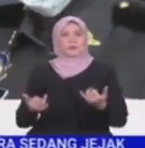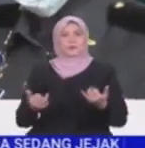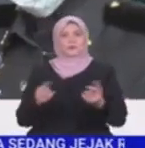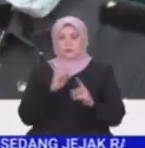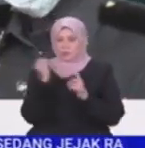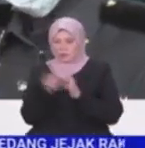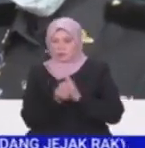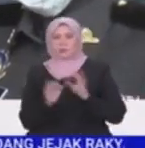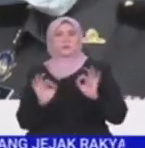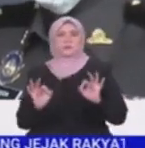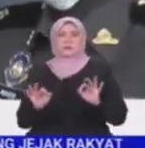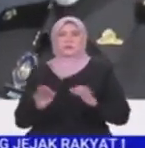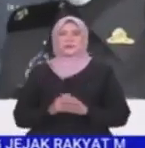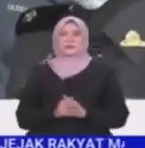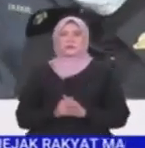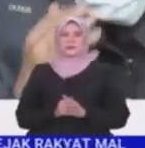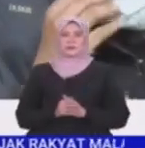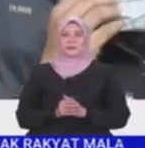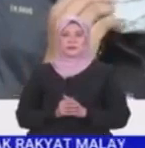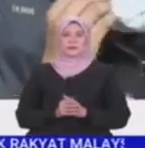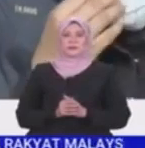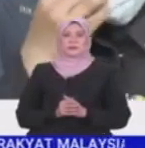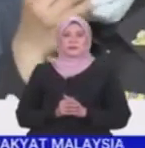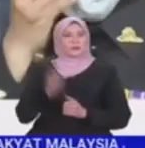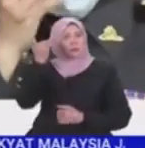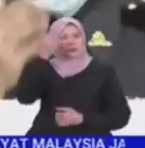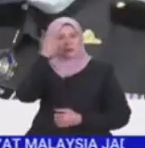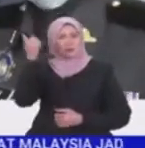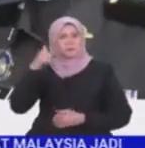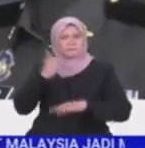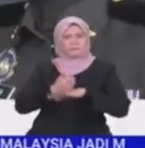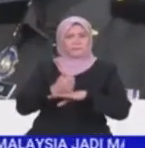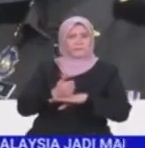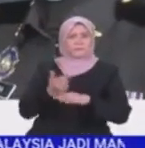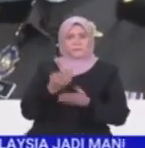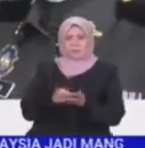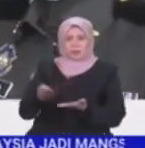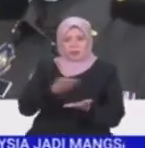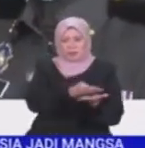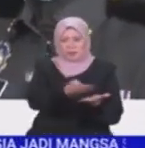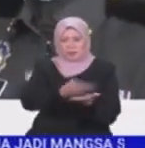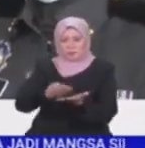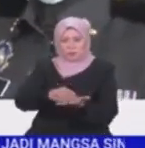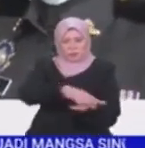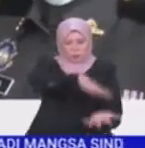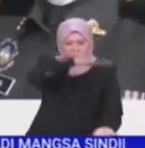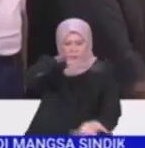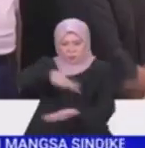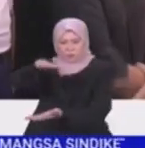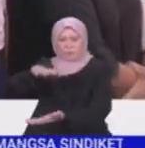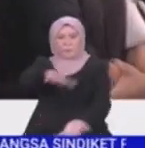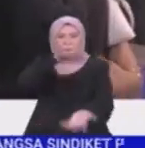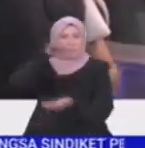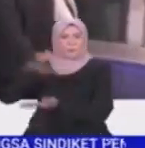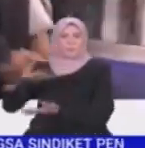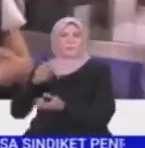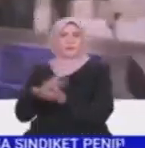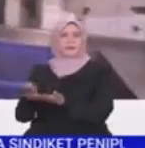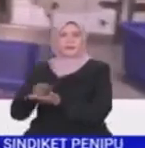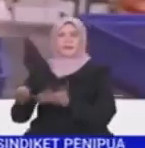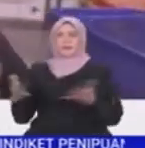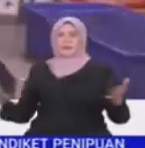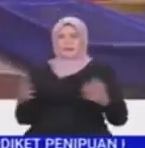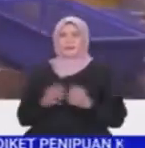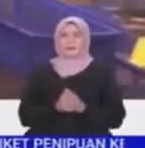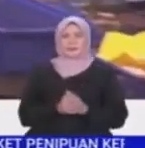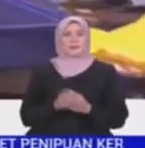stabil. Sekiranya berlaku, kebanyakannya adalah kerana wujud sentimen pembelian panik daripada pengguna sendiri. Sementara itu, rata-rata